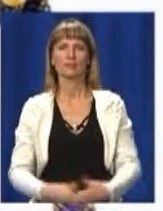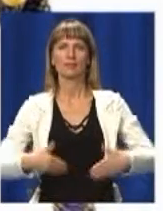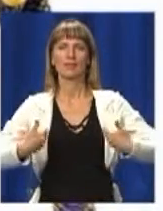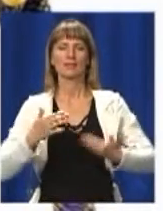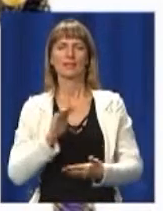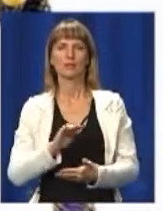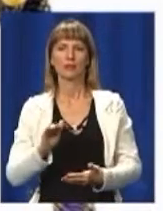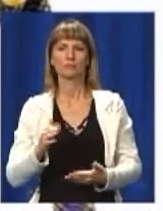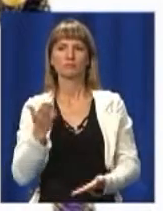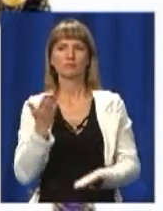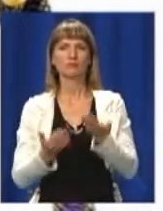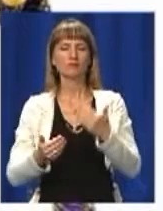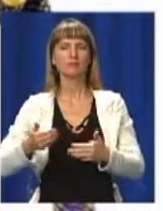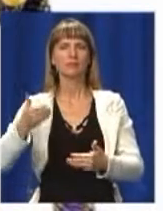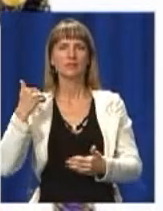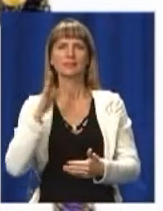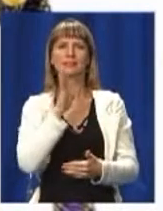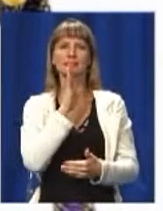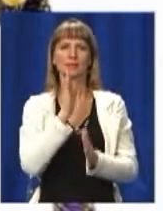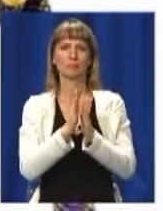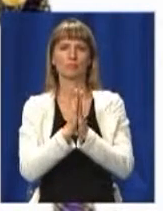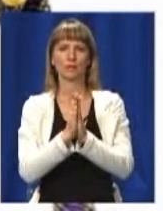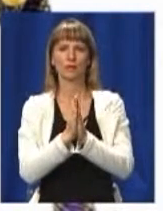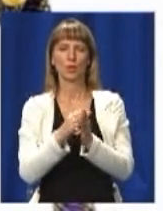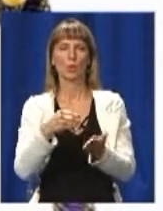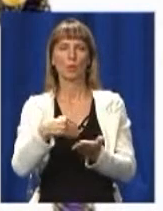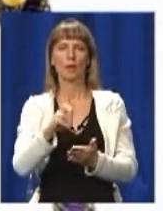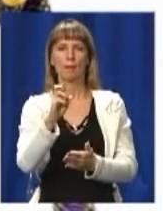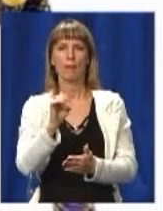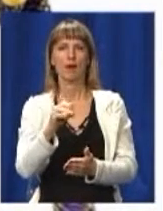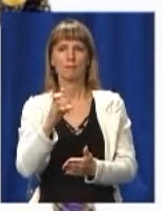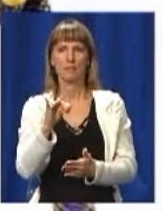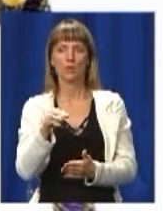Привіт, малята! Якщо раніше дівчатка просили батьків купити Барбі,